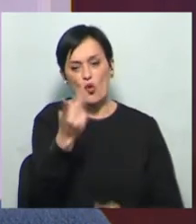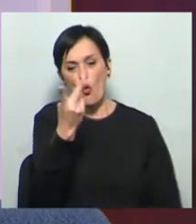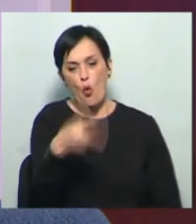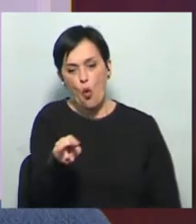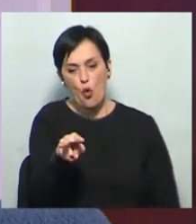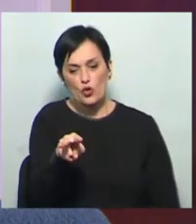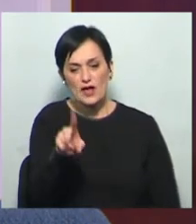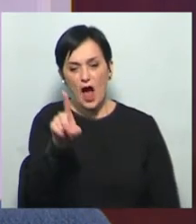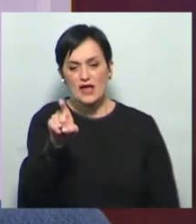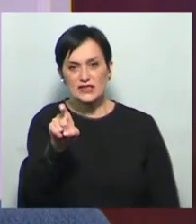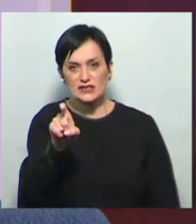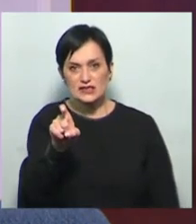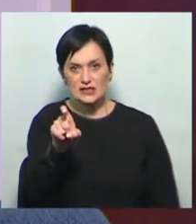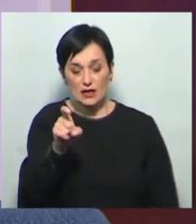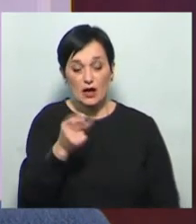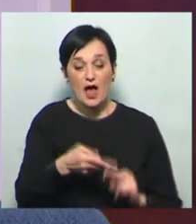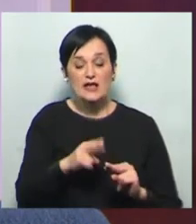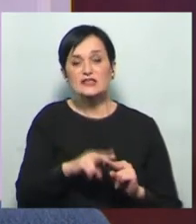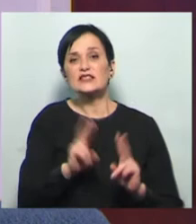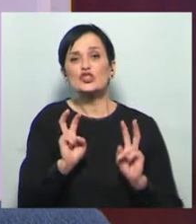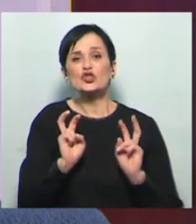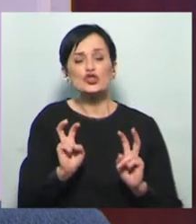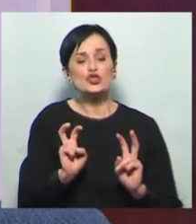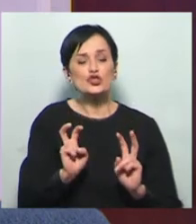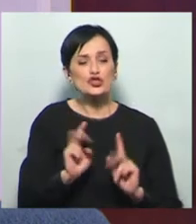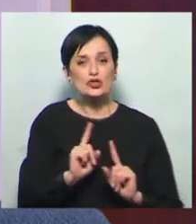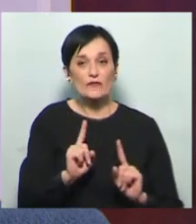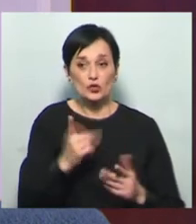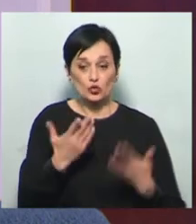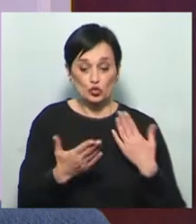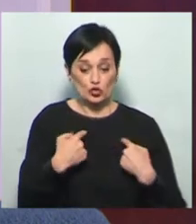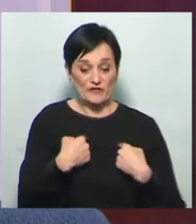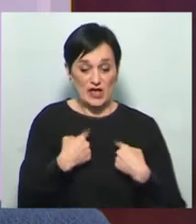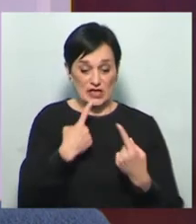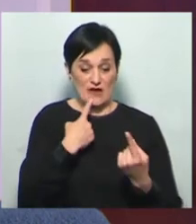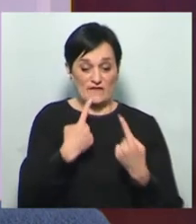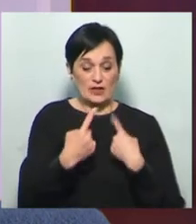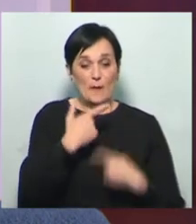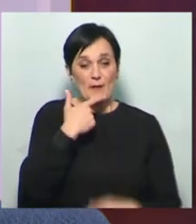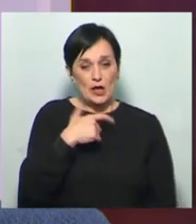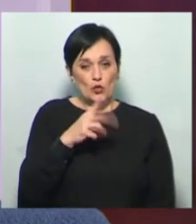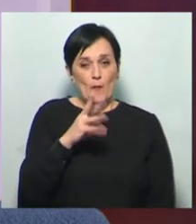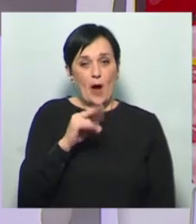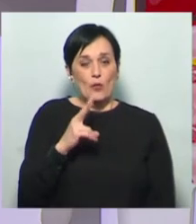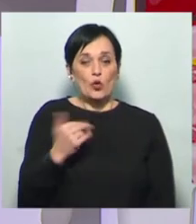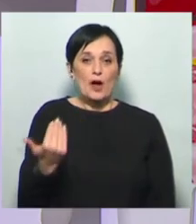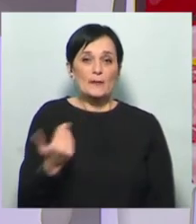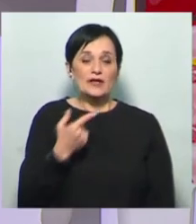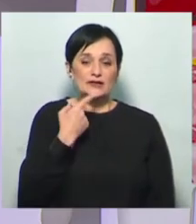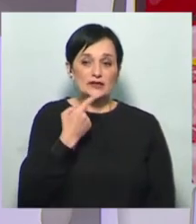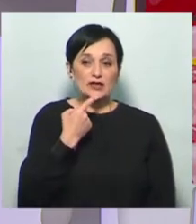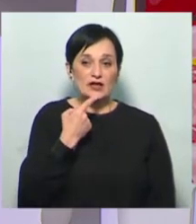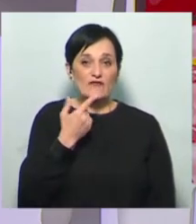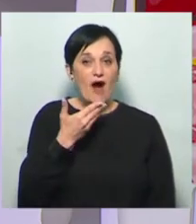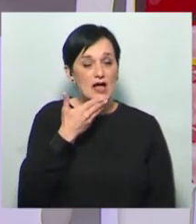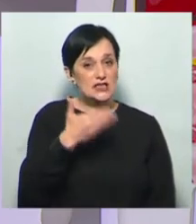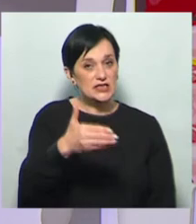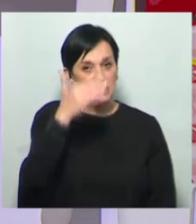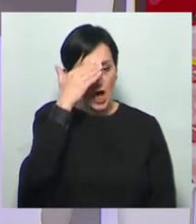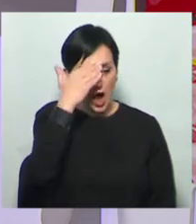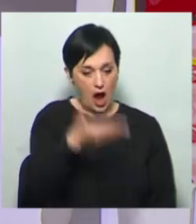და 100 მილილიტრი. ეს იმას ნიშნავს, რომ თუ ჩვენ ლაპარაკობთ, აი ბატონმა მამკამ ახსენა